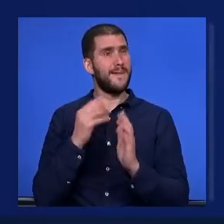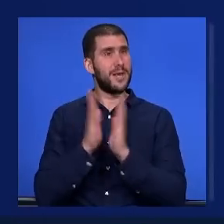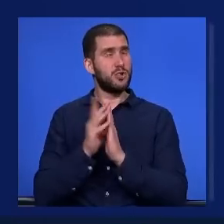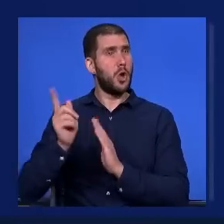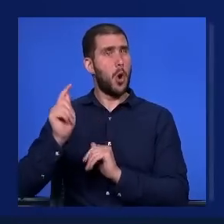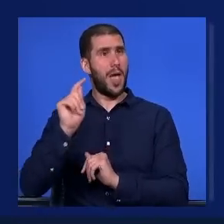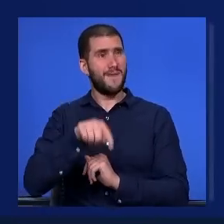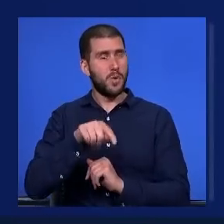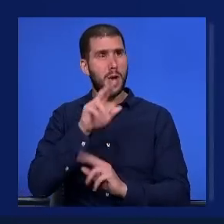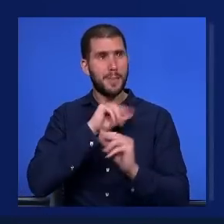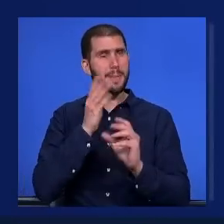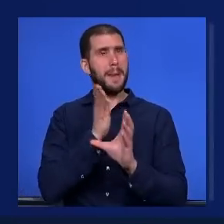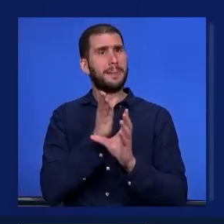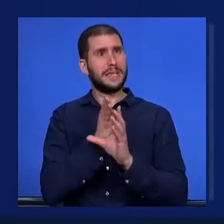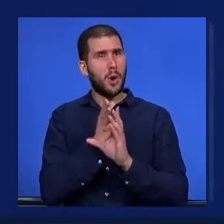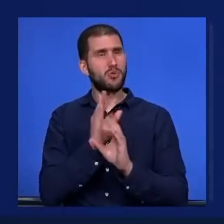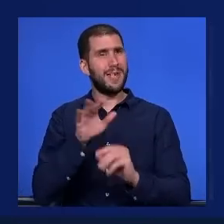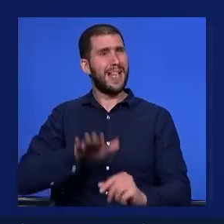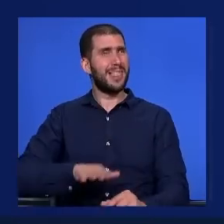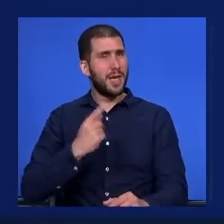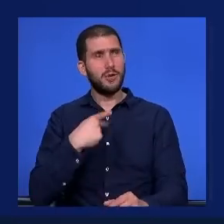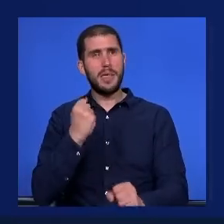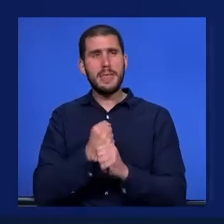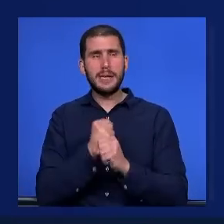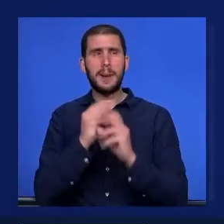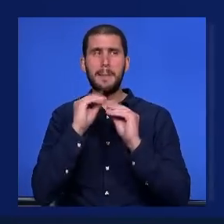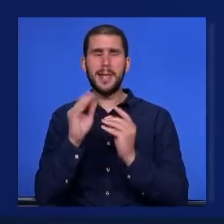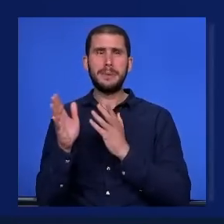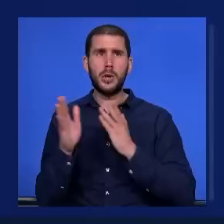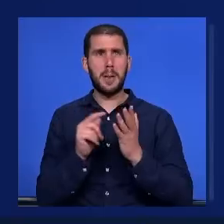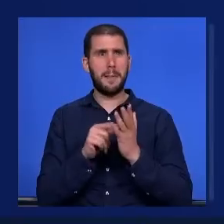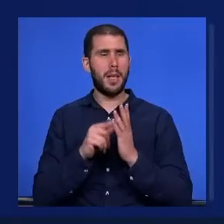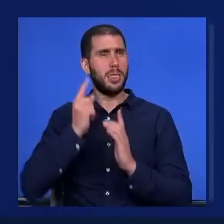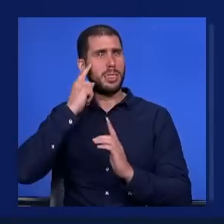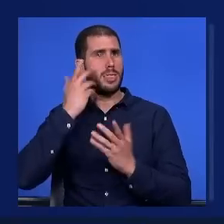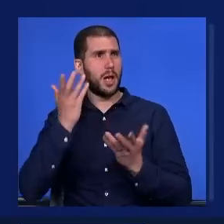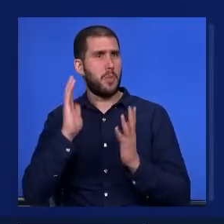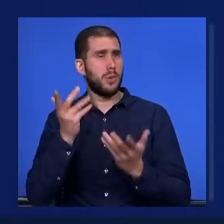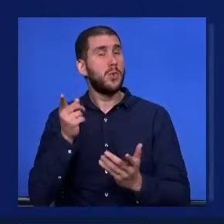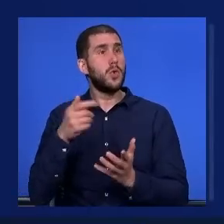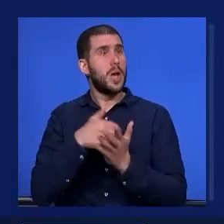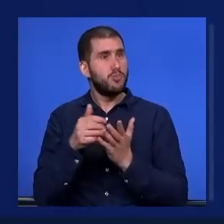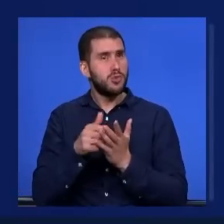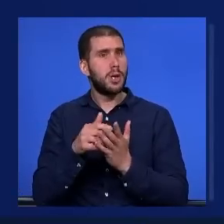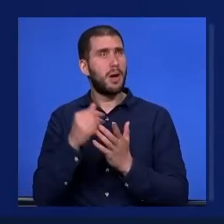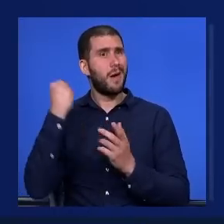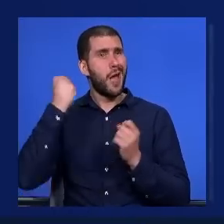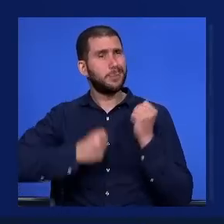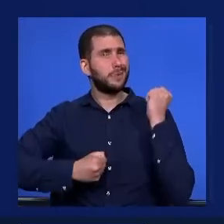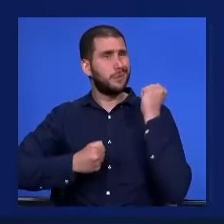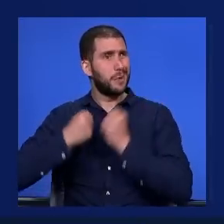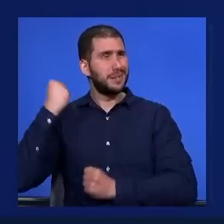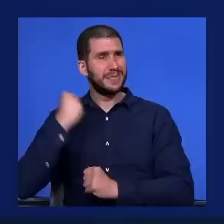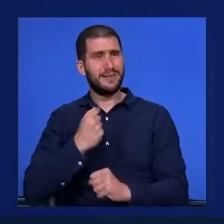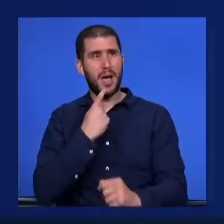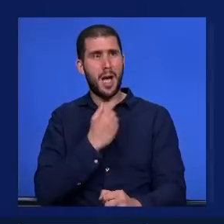יבוא, שהוא ידבר עם הפסיכולוגית של הילדה, שנעשה את זה בצורה מסודרת, כי נורא דאגתי לה. הוא המשך להרבית והמשך